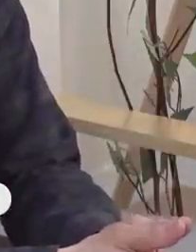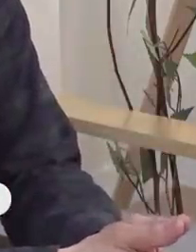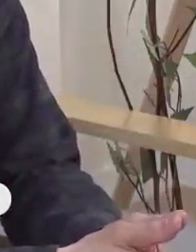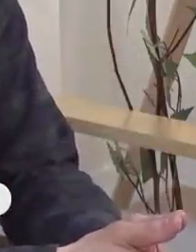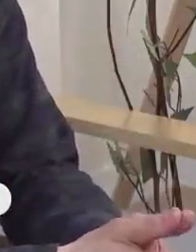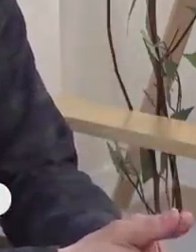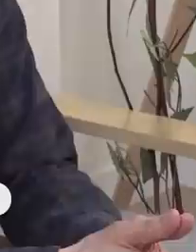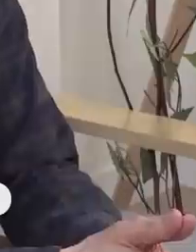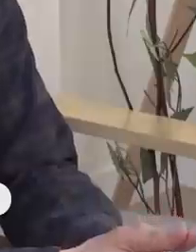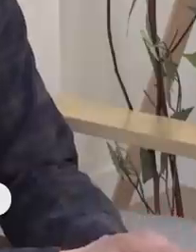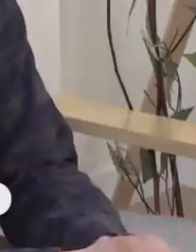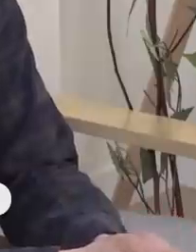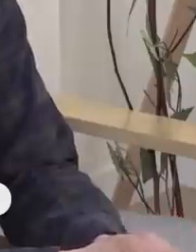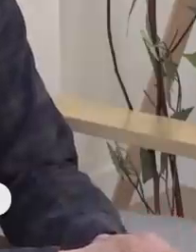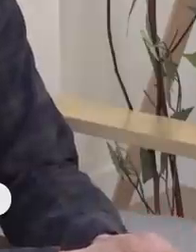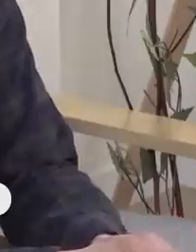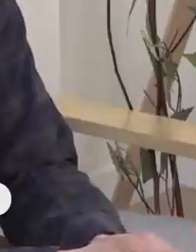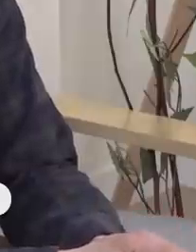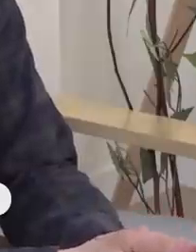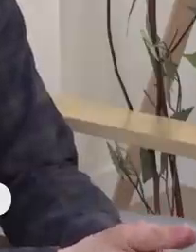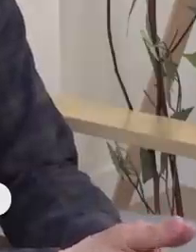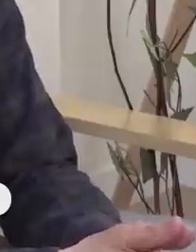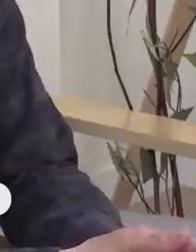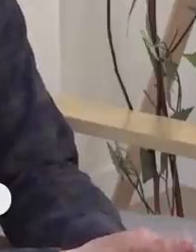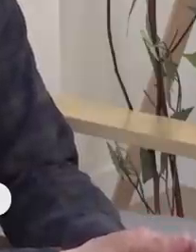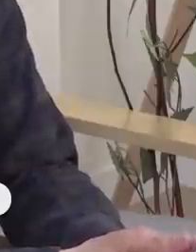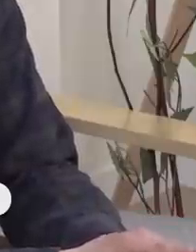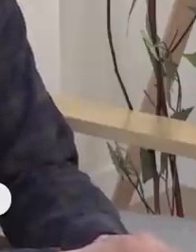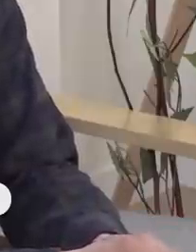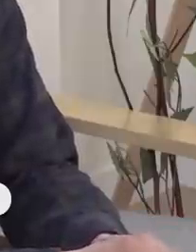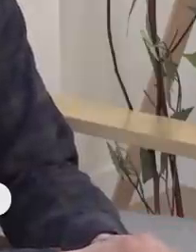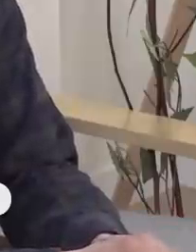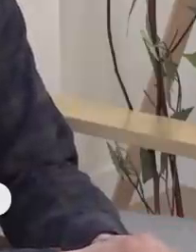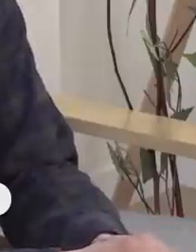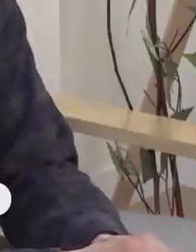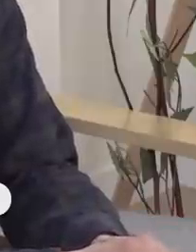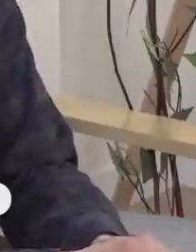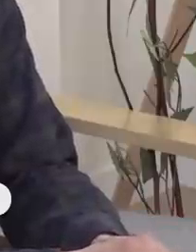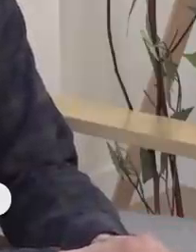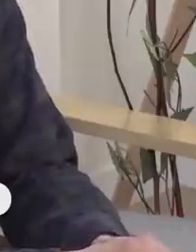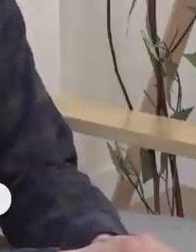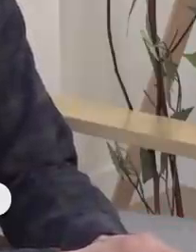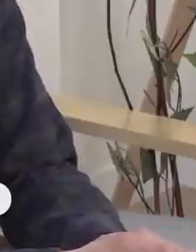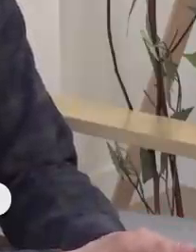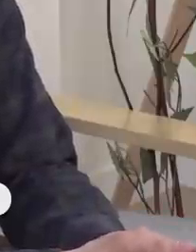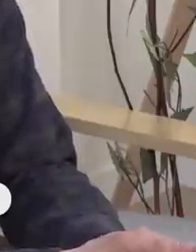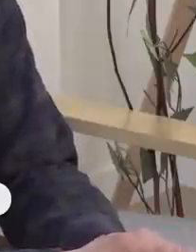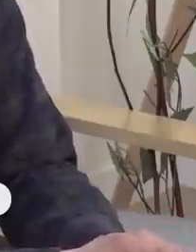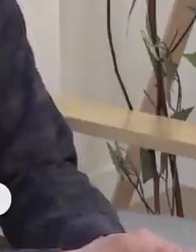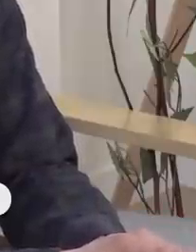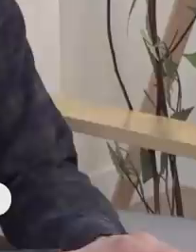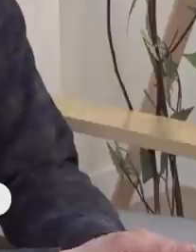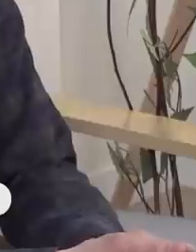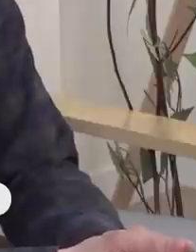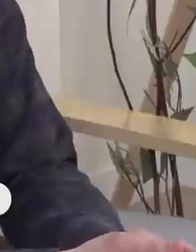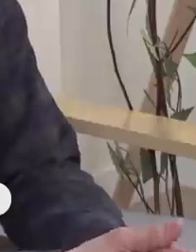수거했다 라고 말씀하실 것 같아요 수고했고 어 앞으로 계속 같이 가자